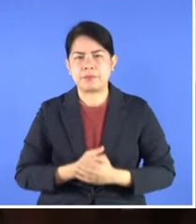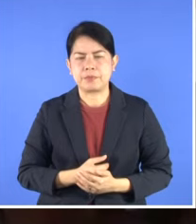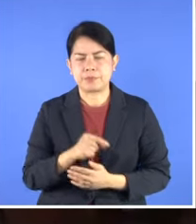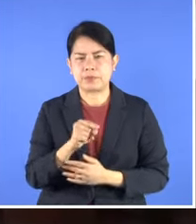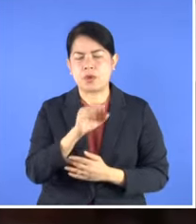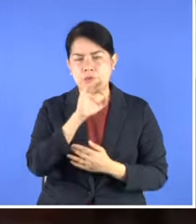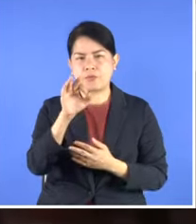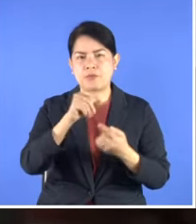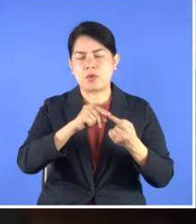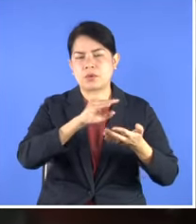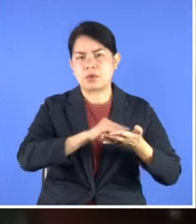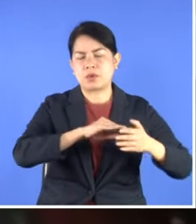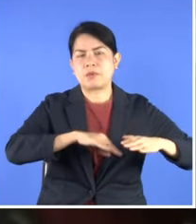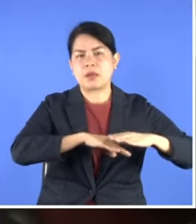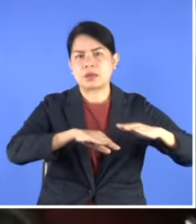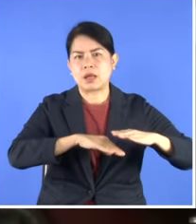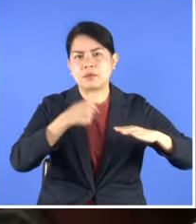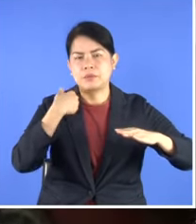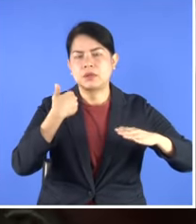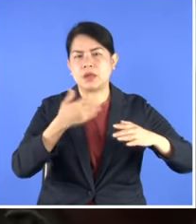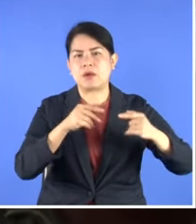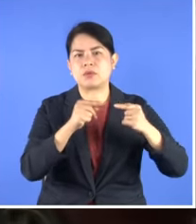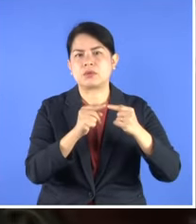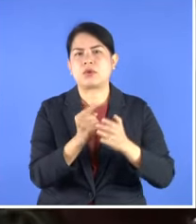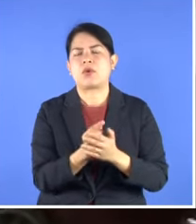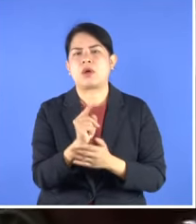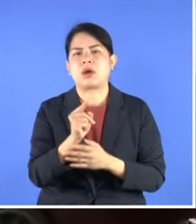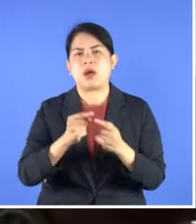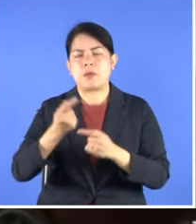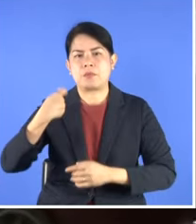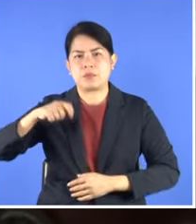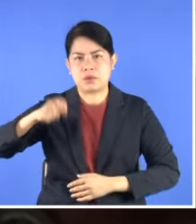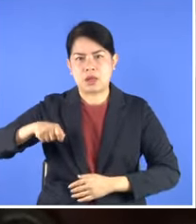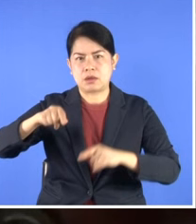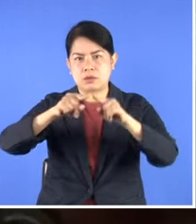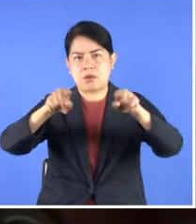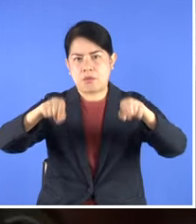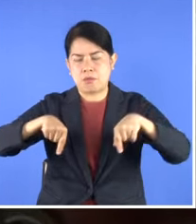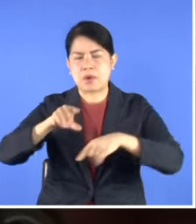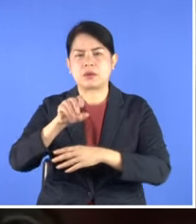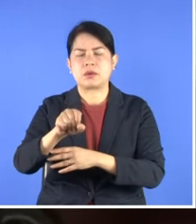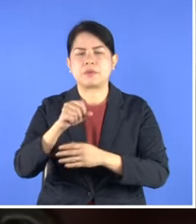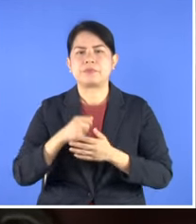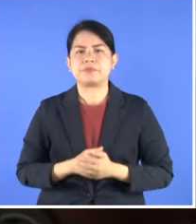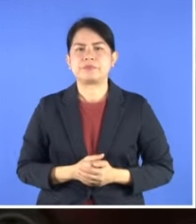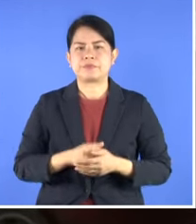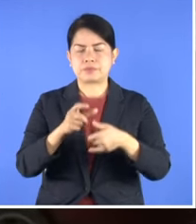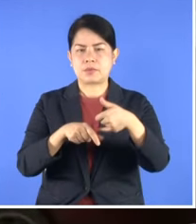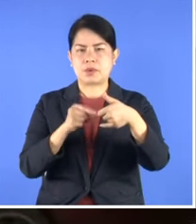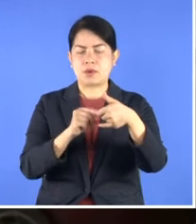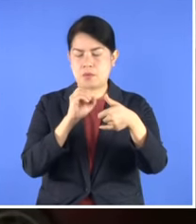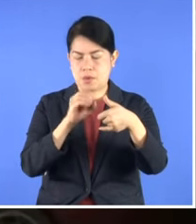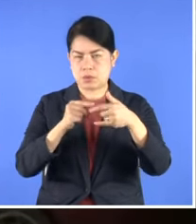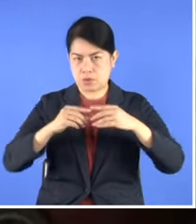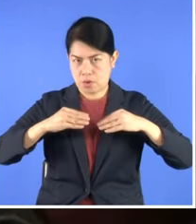งความไว้ที่โรงพักผักไห่กระทั่งในศาลเนี่ยออกหมายจับผู้ต้องหาและก็นำมาสู่การจับกุมอย่างที่เห็นในภาพนี้ผู้ต้องหายอมรับสารภาพบอกว่า